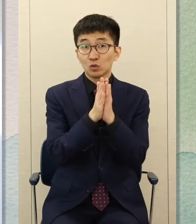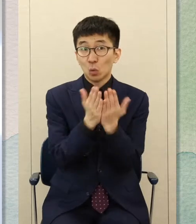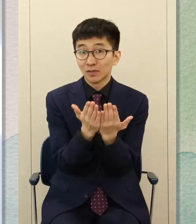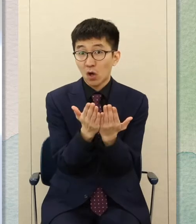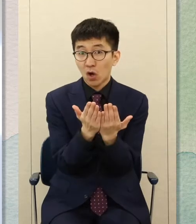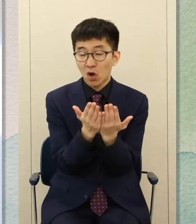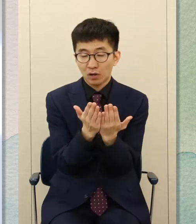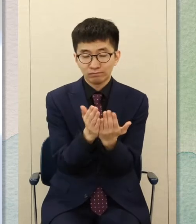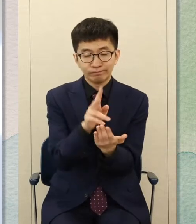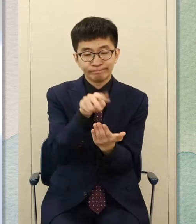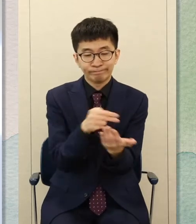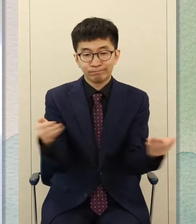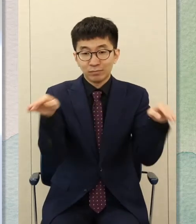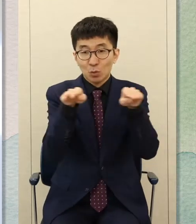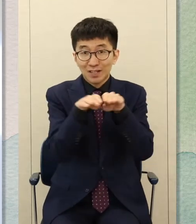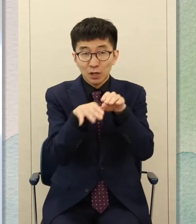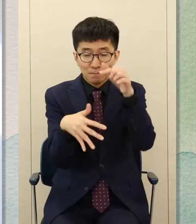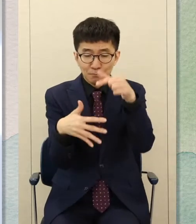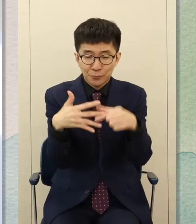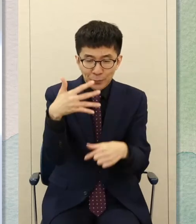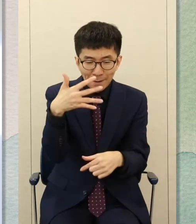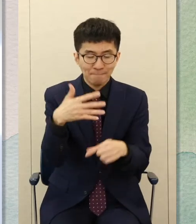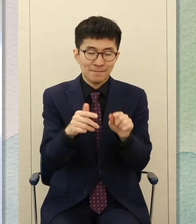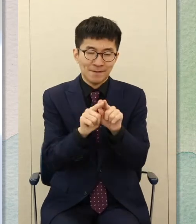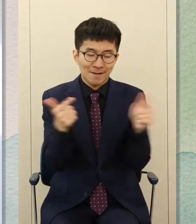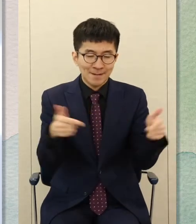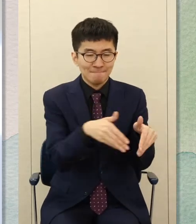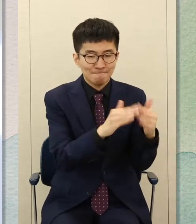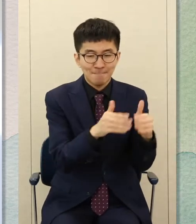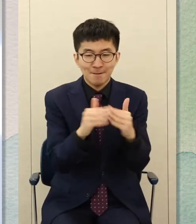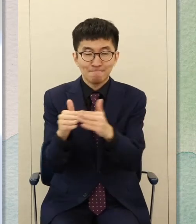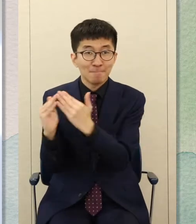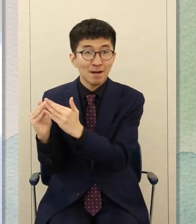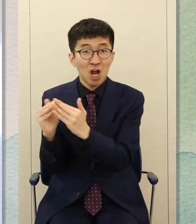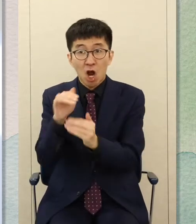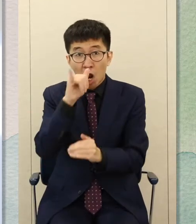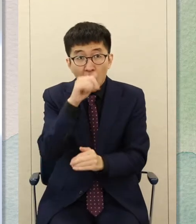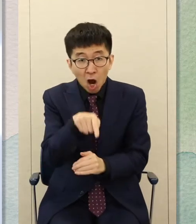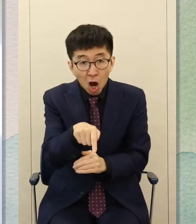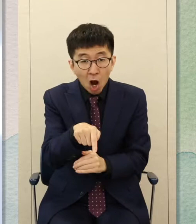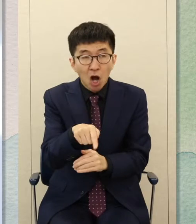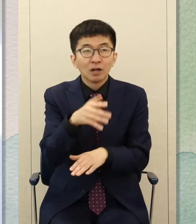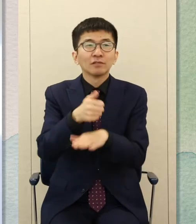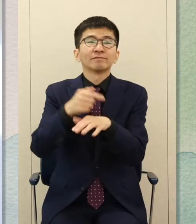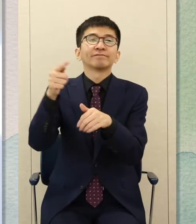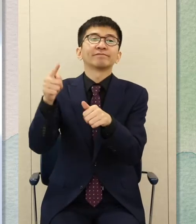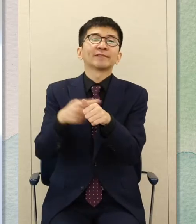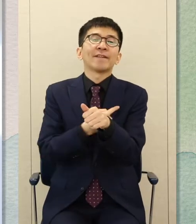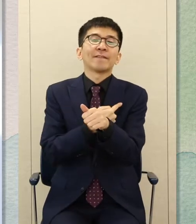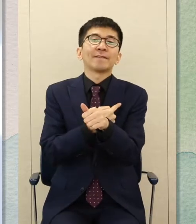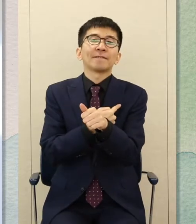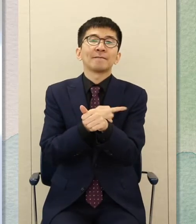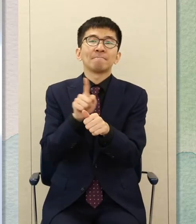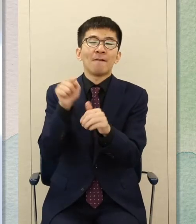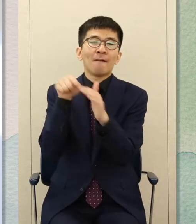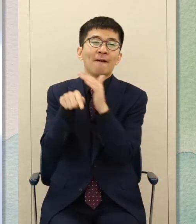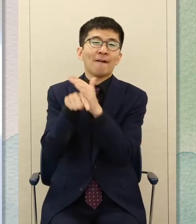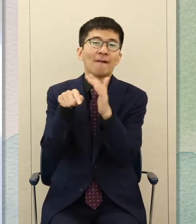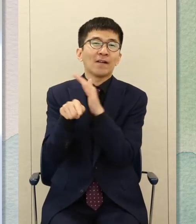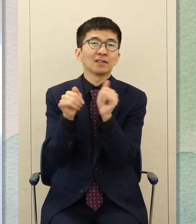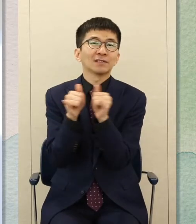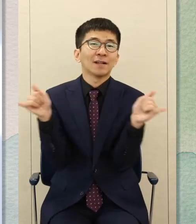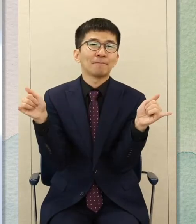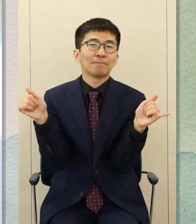온갖 프로그램들을 많이 열어요. 근데 이 사람들은 원래부터 독자였어요. 그러니까 원래부터 독자인